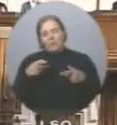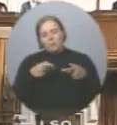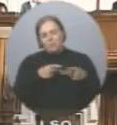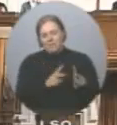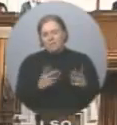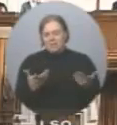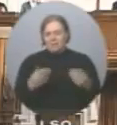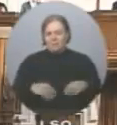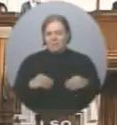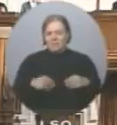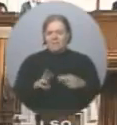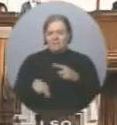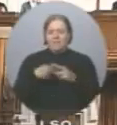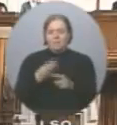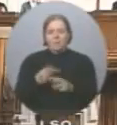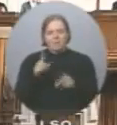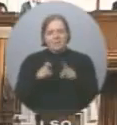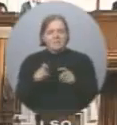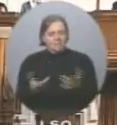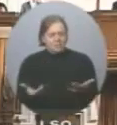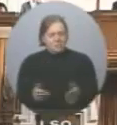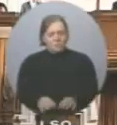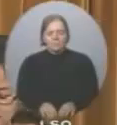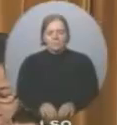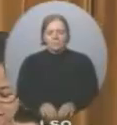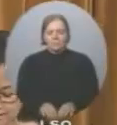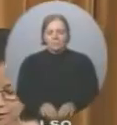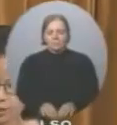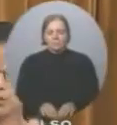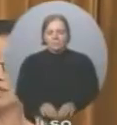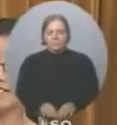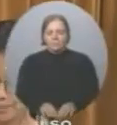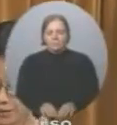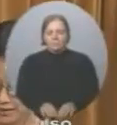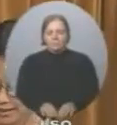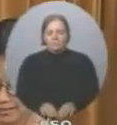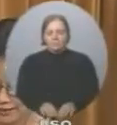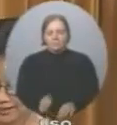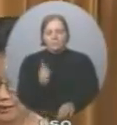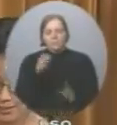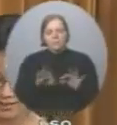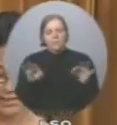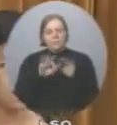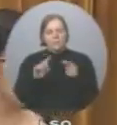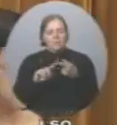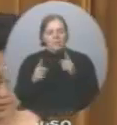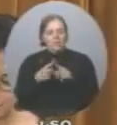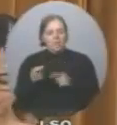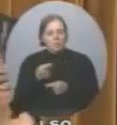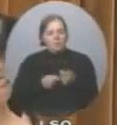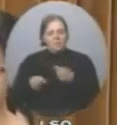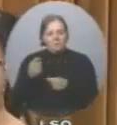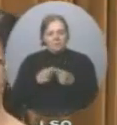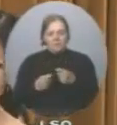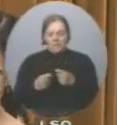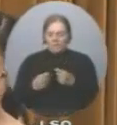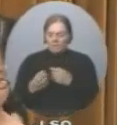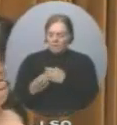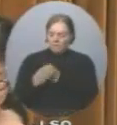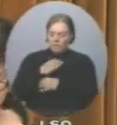The honorable member for Bourne-West-Salaberry. Monsieur le Président, notre plus important partenaire commercial va nous imposer des